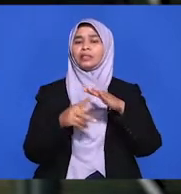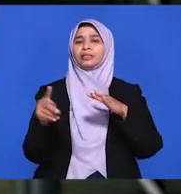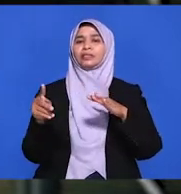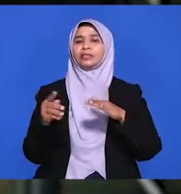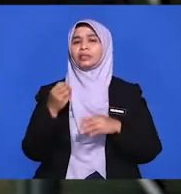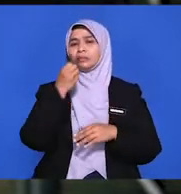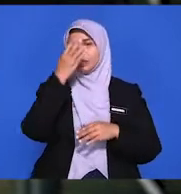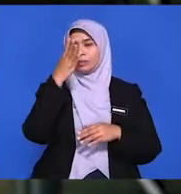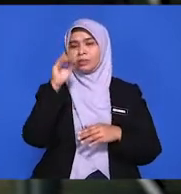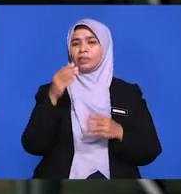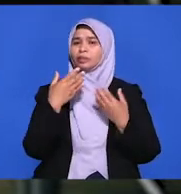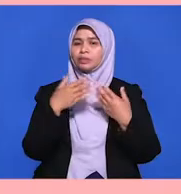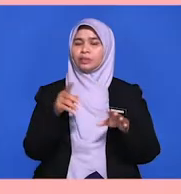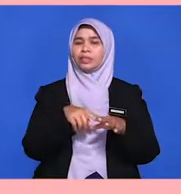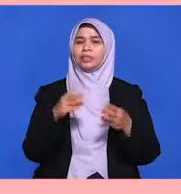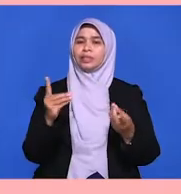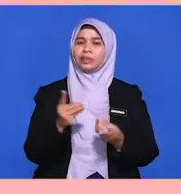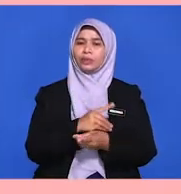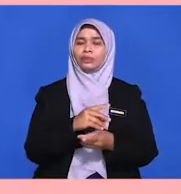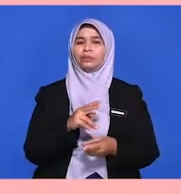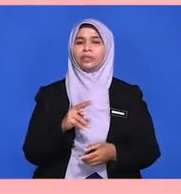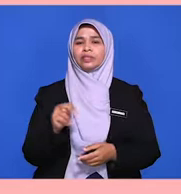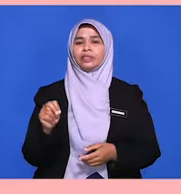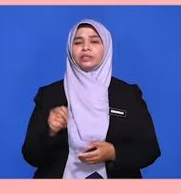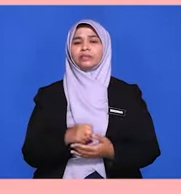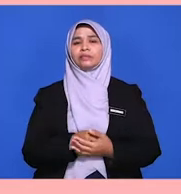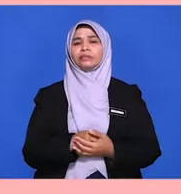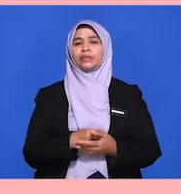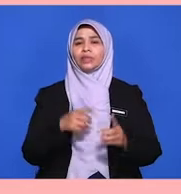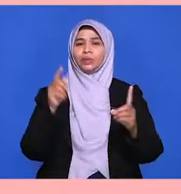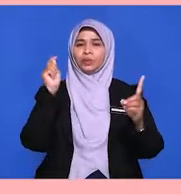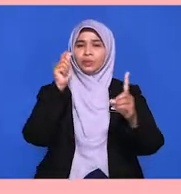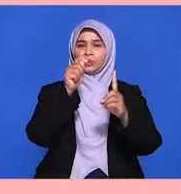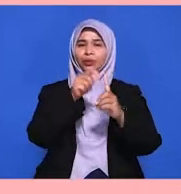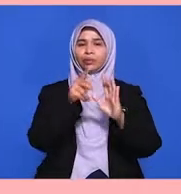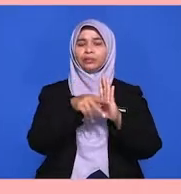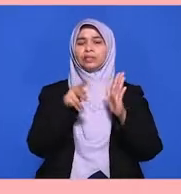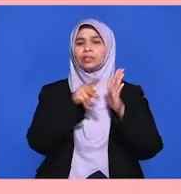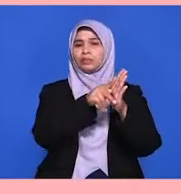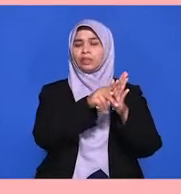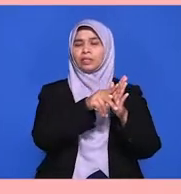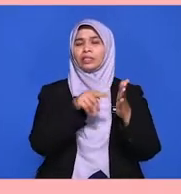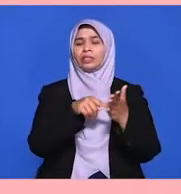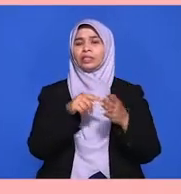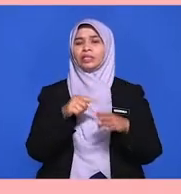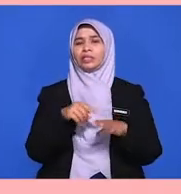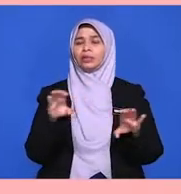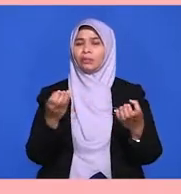sudah didokumentasi. Tujuan persembahan ini dilakukan adalah